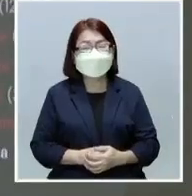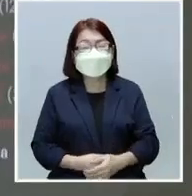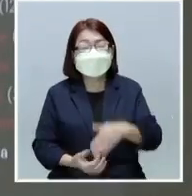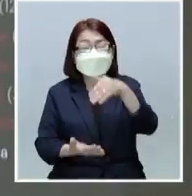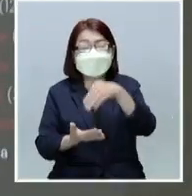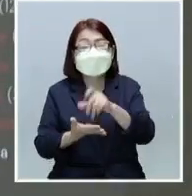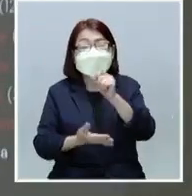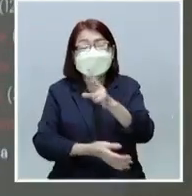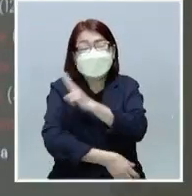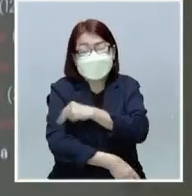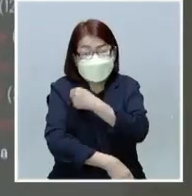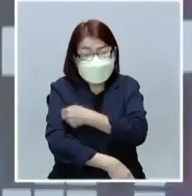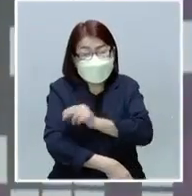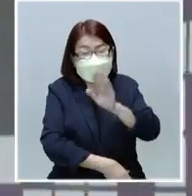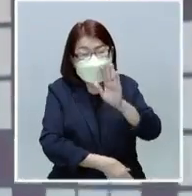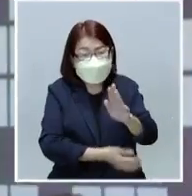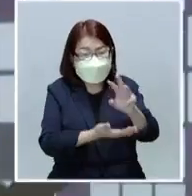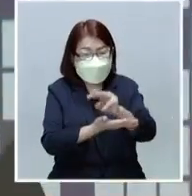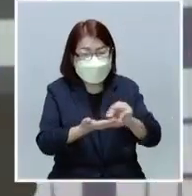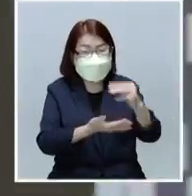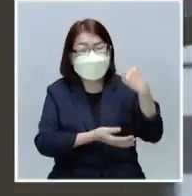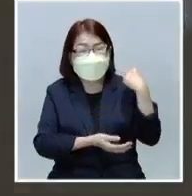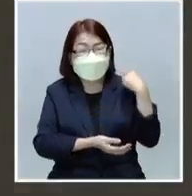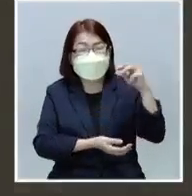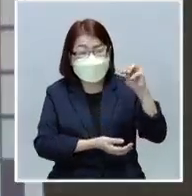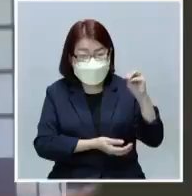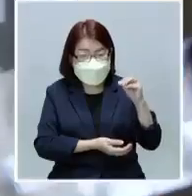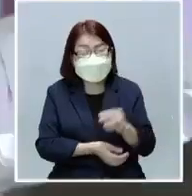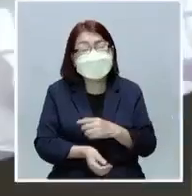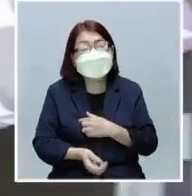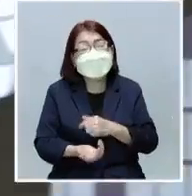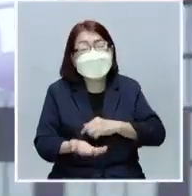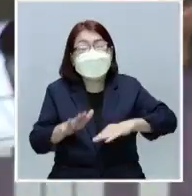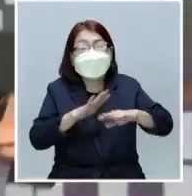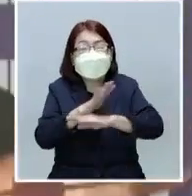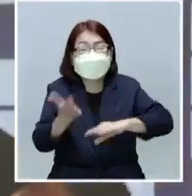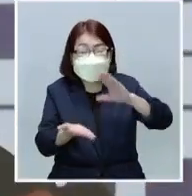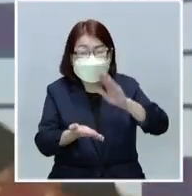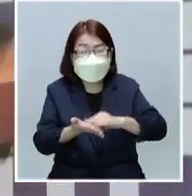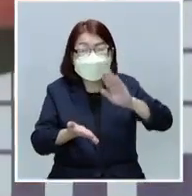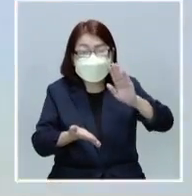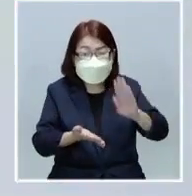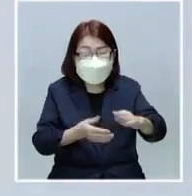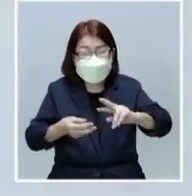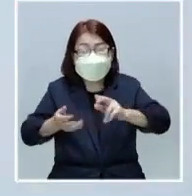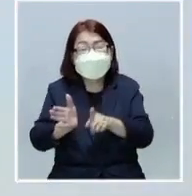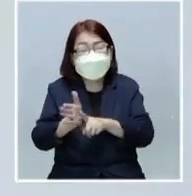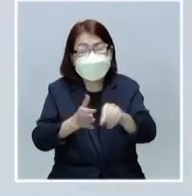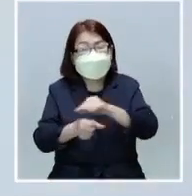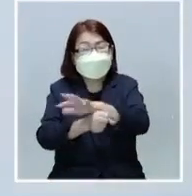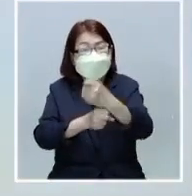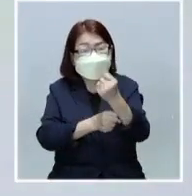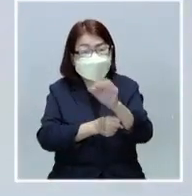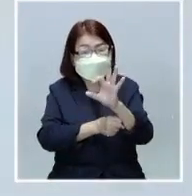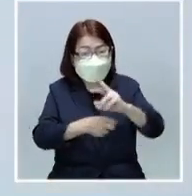ศูนย์จีโนมทางการแพทย์มหาวิทยาลัยมหิดลนำข้อมูลการกลายพันธุ์ของเชื้อโควิด-19 ตัวใหม่ที่พบในฝรั่งเศสโด